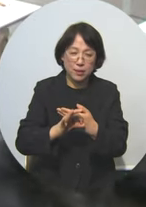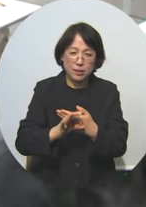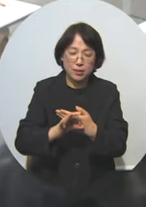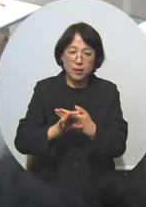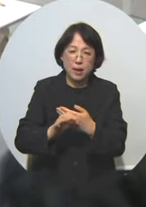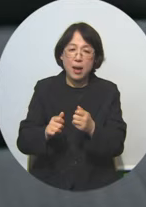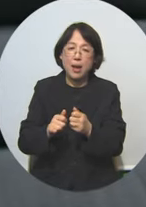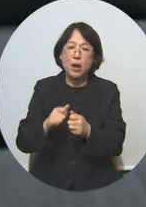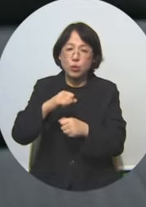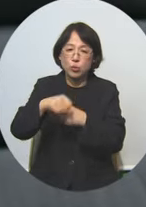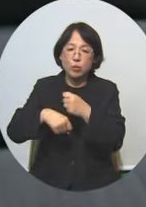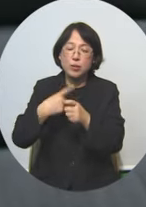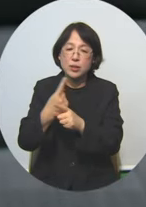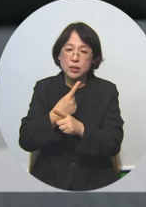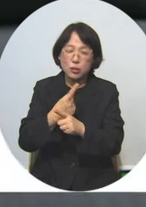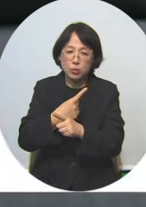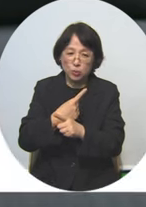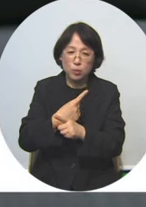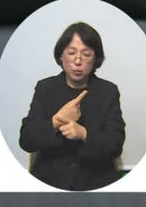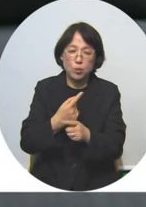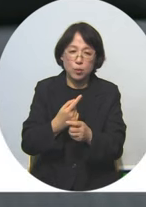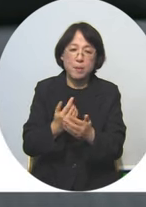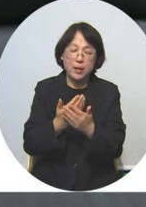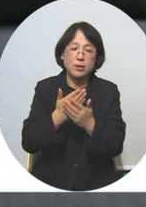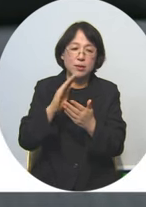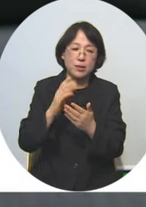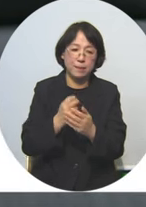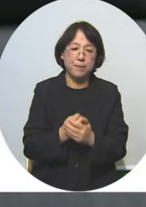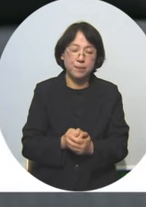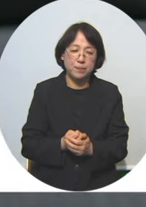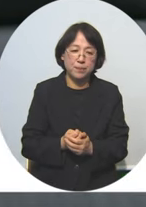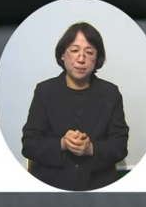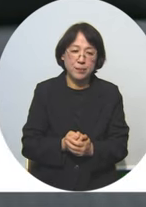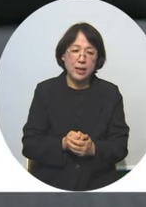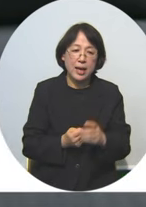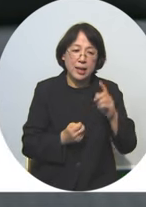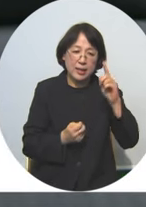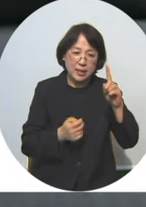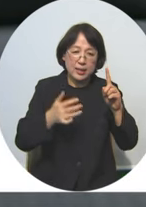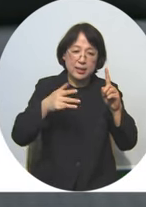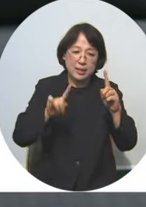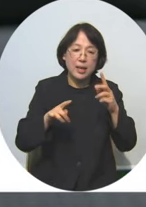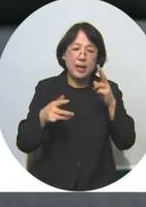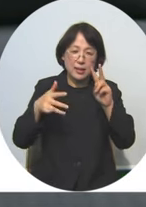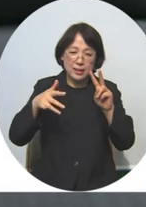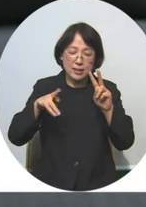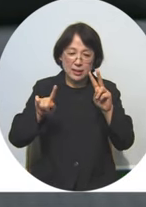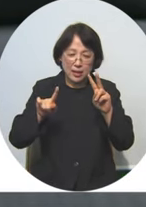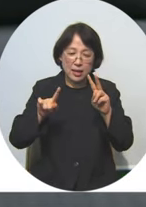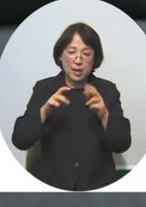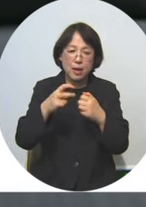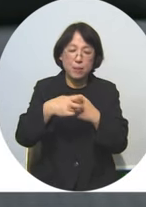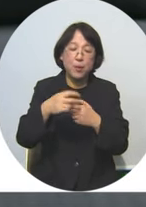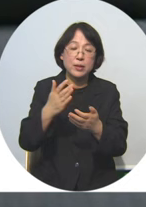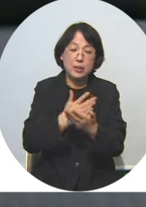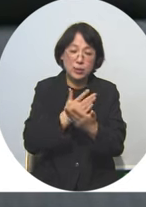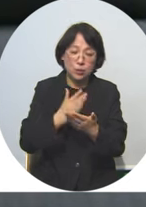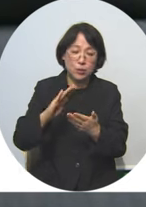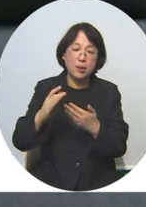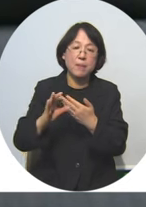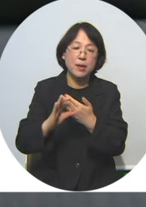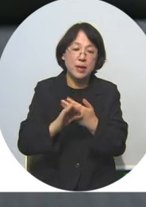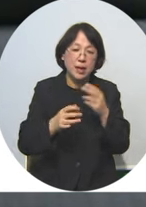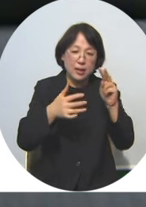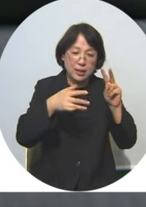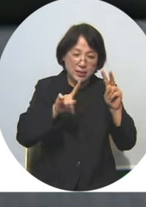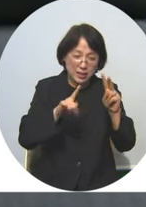것이라 말합니다. 상급과 하급 그 이제 1차 병원 나눠져 되면은 1차 병원은 간단한 진료 같은 걸 할 수가